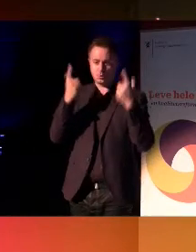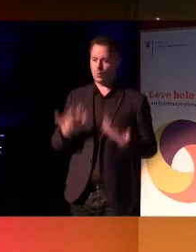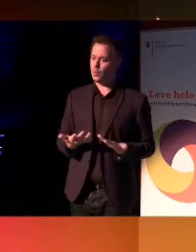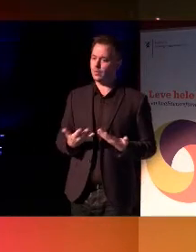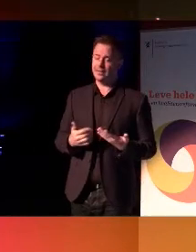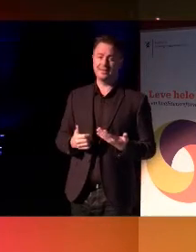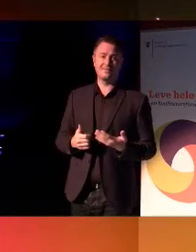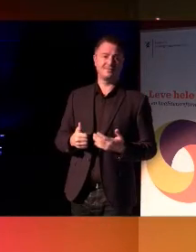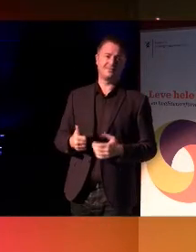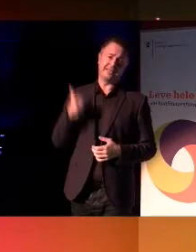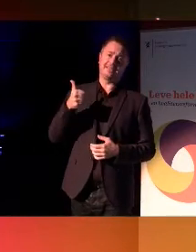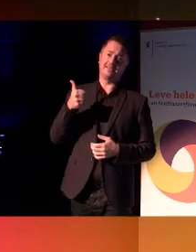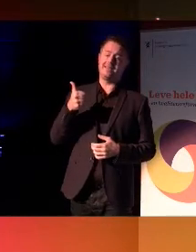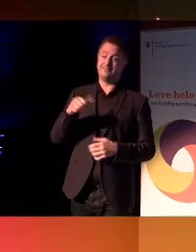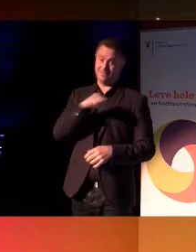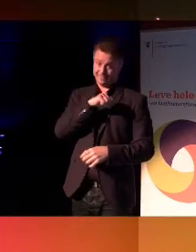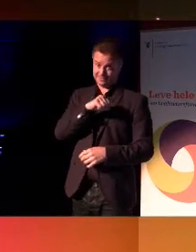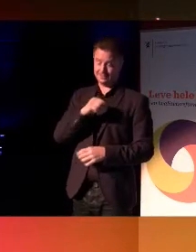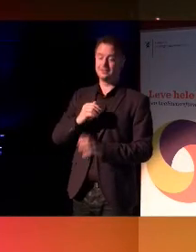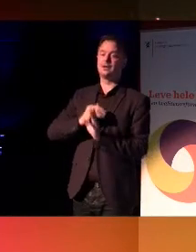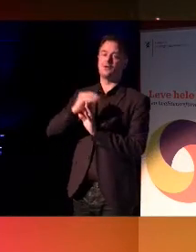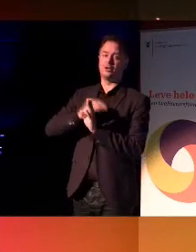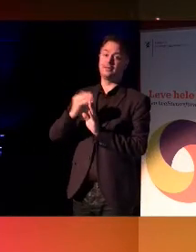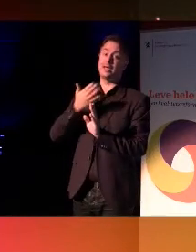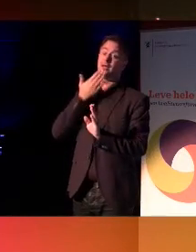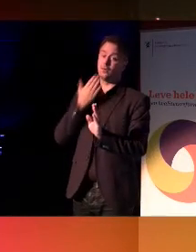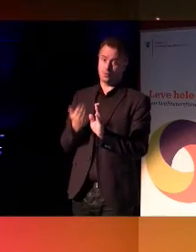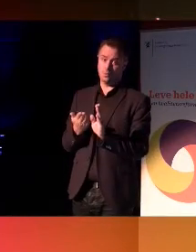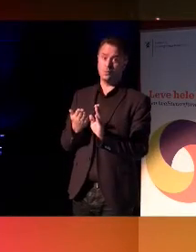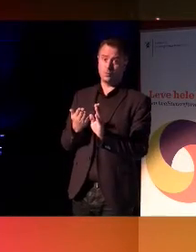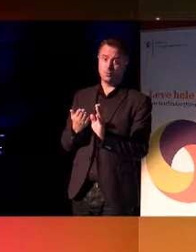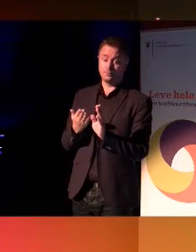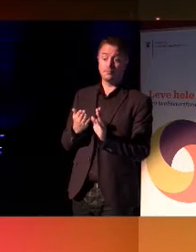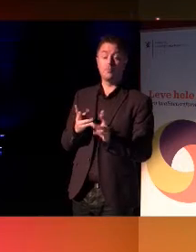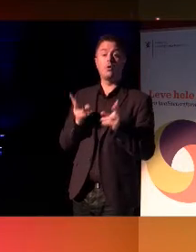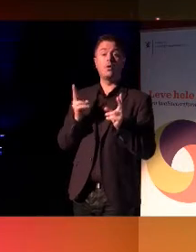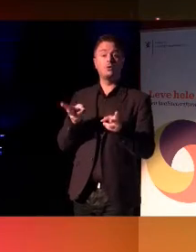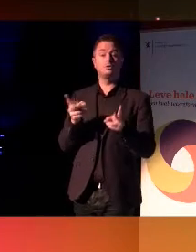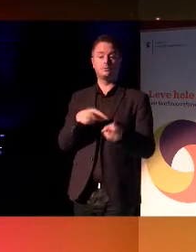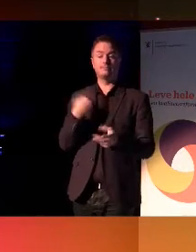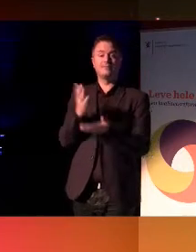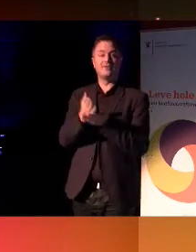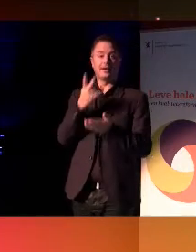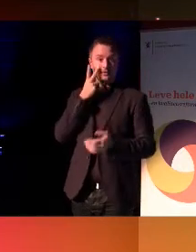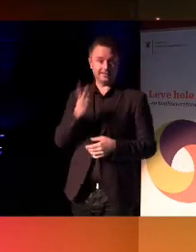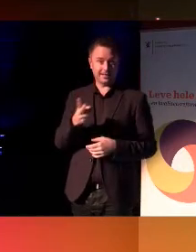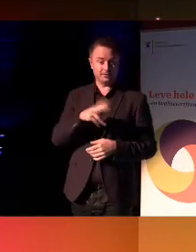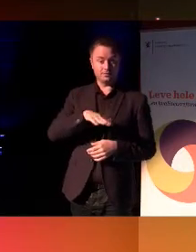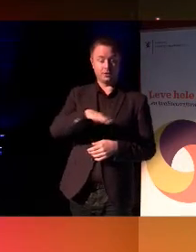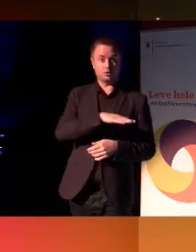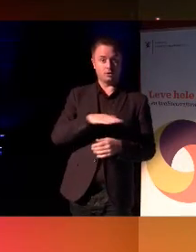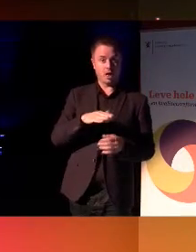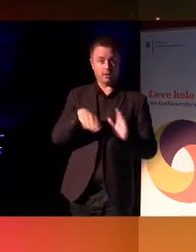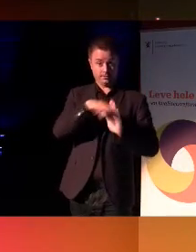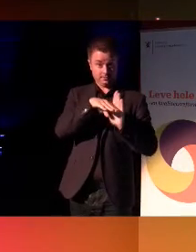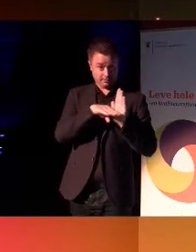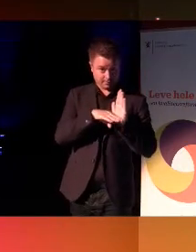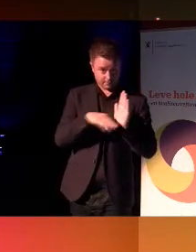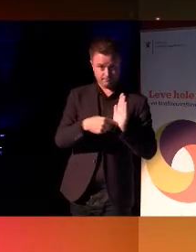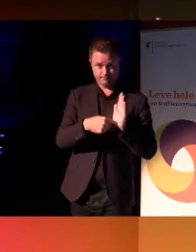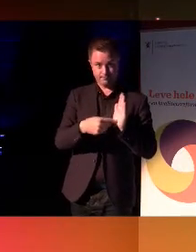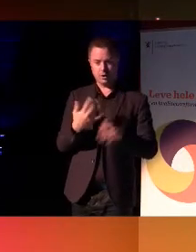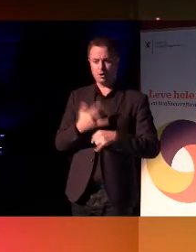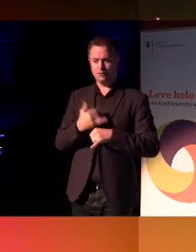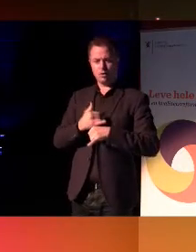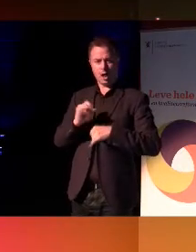helt avgjørende for kvaliteten. Og så er det sånn at vi har sett at nasjonale veiledende retningslinjene for å forebygge og